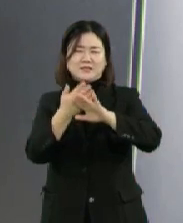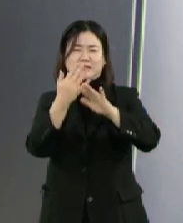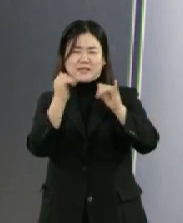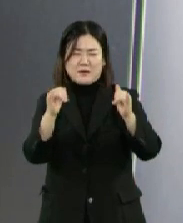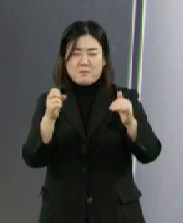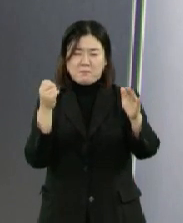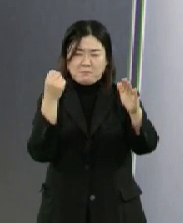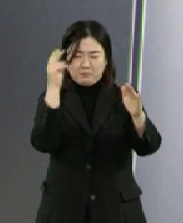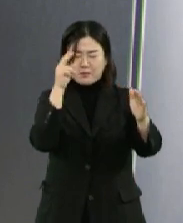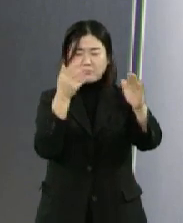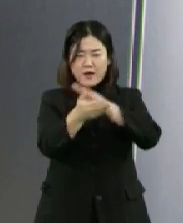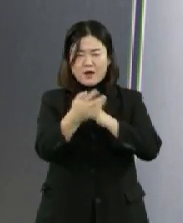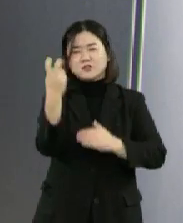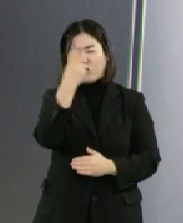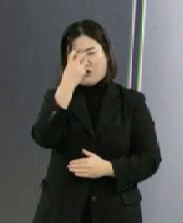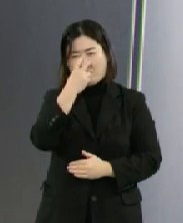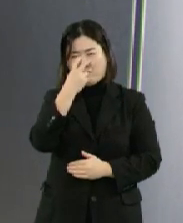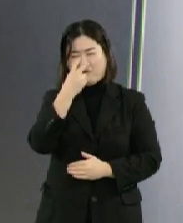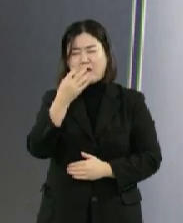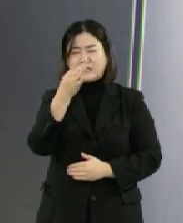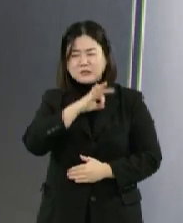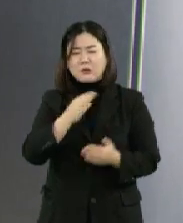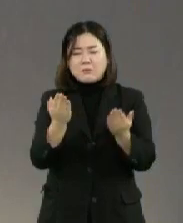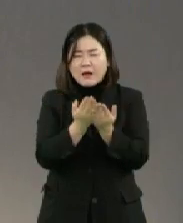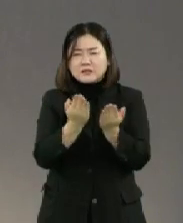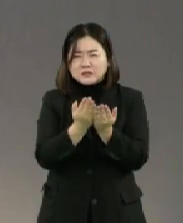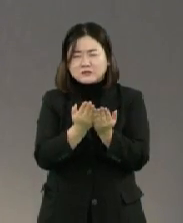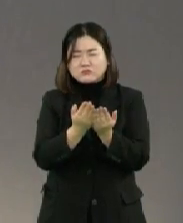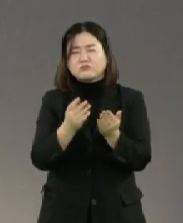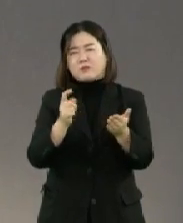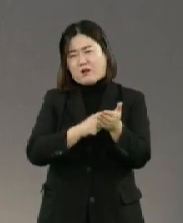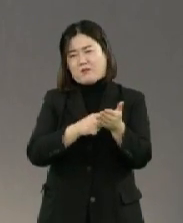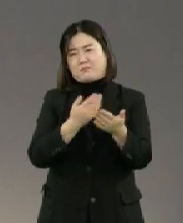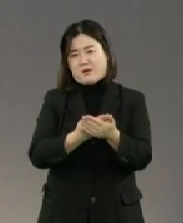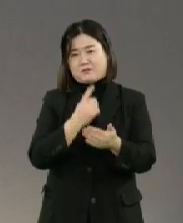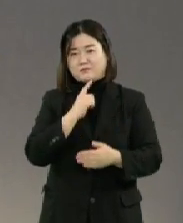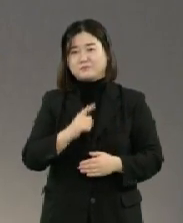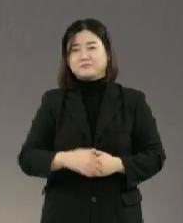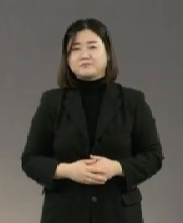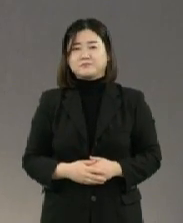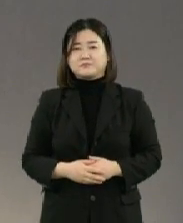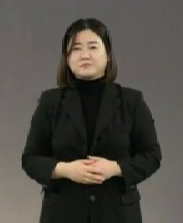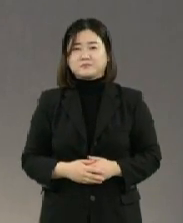불시 점검을 실시하는 등 실효성 있는 대책 마련을 촉구했습니다